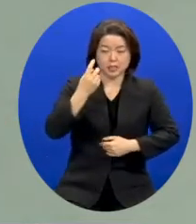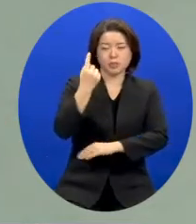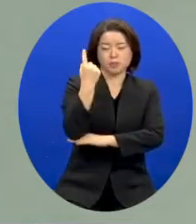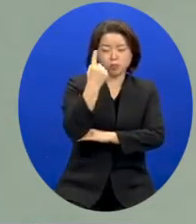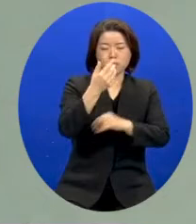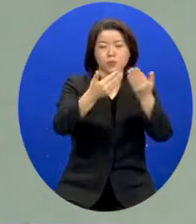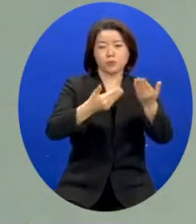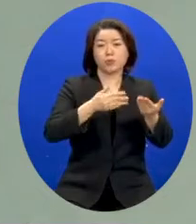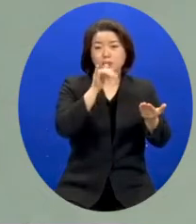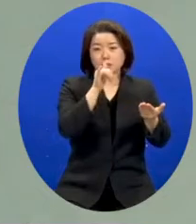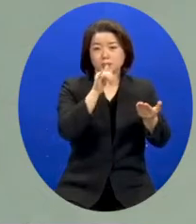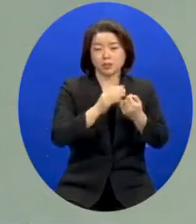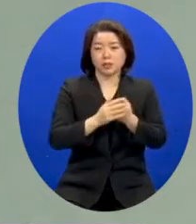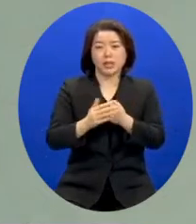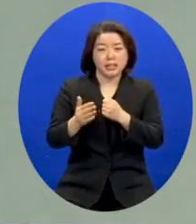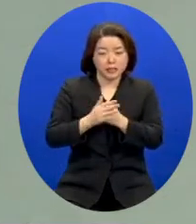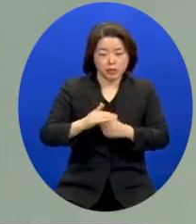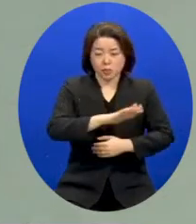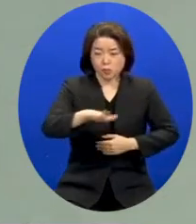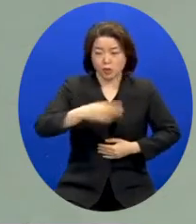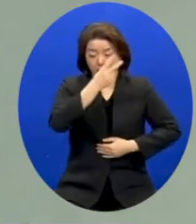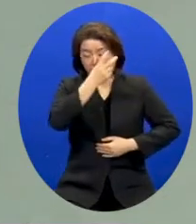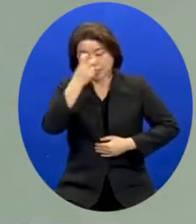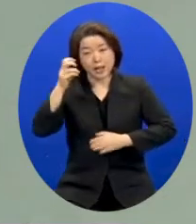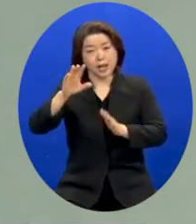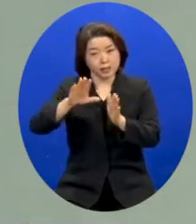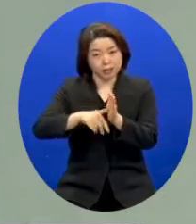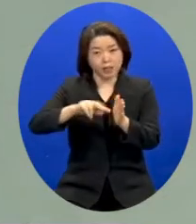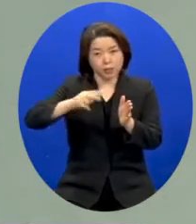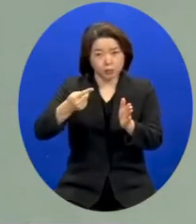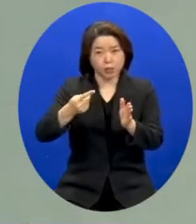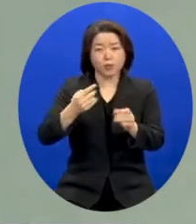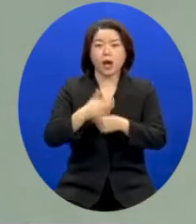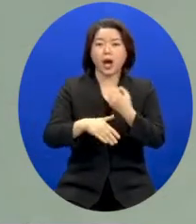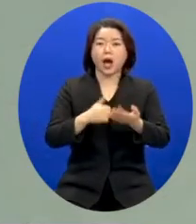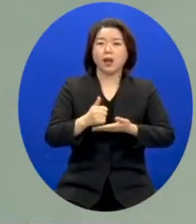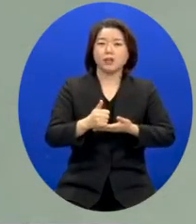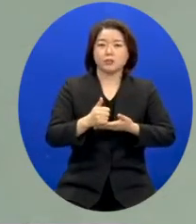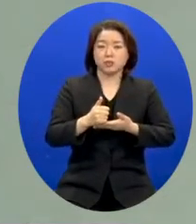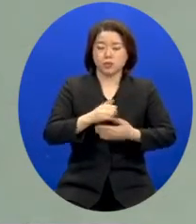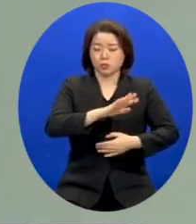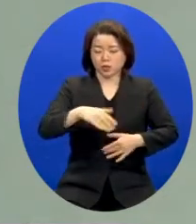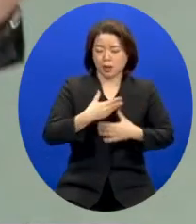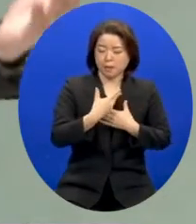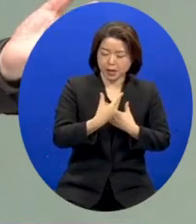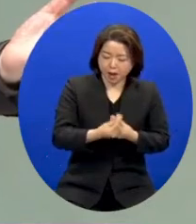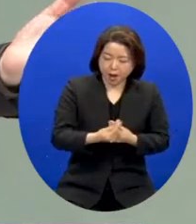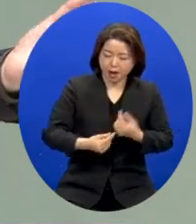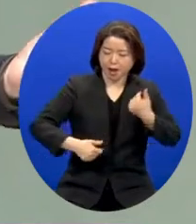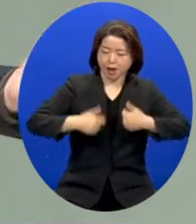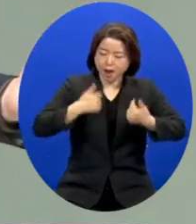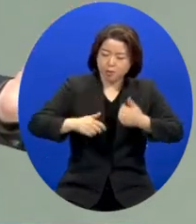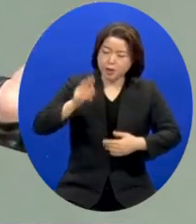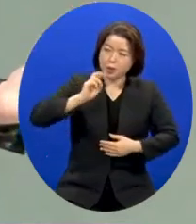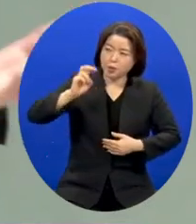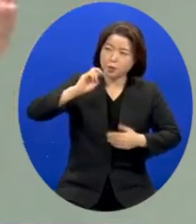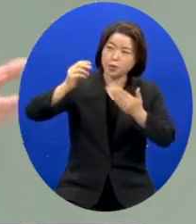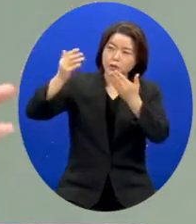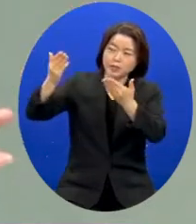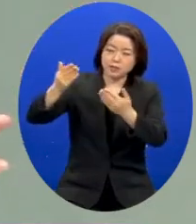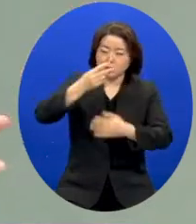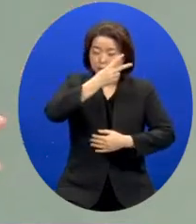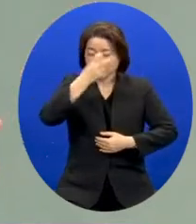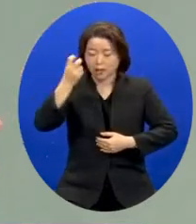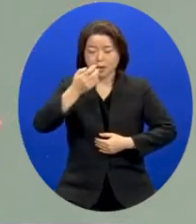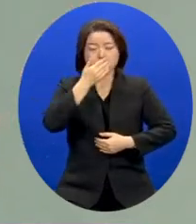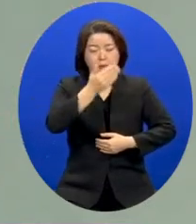보호하십니다. 그래서 우리가 잠을 잘 때도 아주 편안하게 기쁨으로 노래하면서 잠을 자게